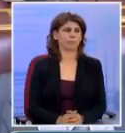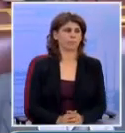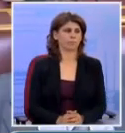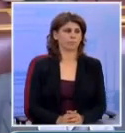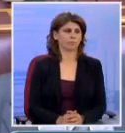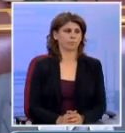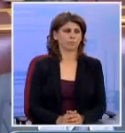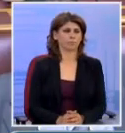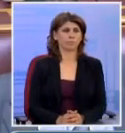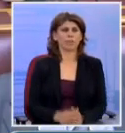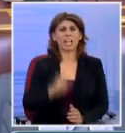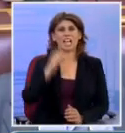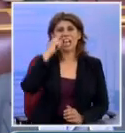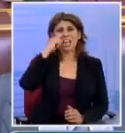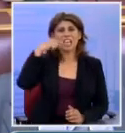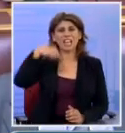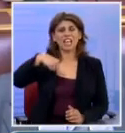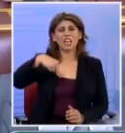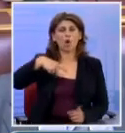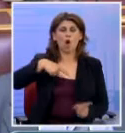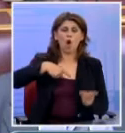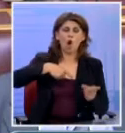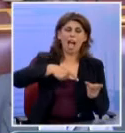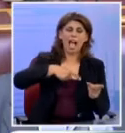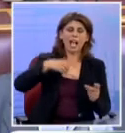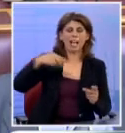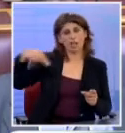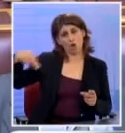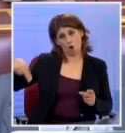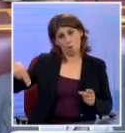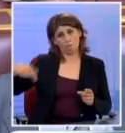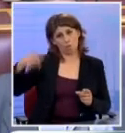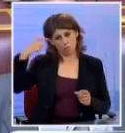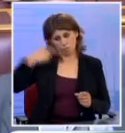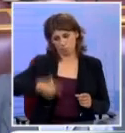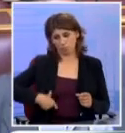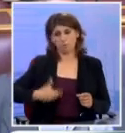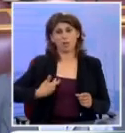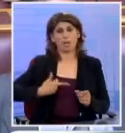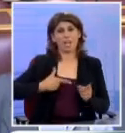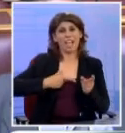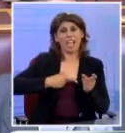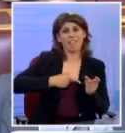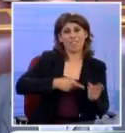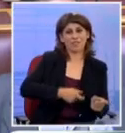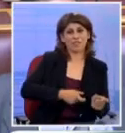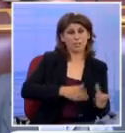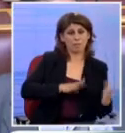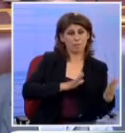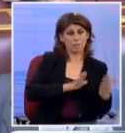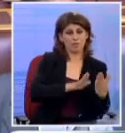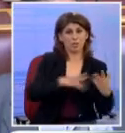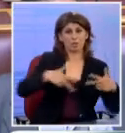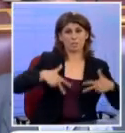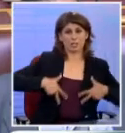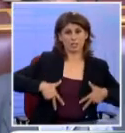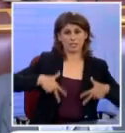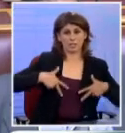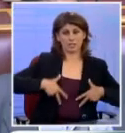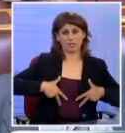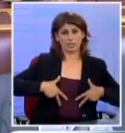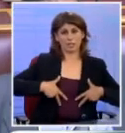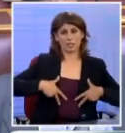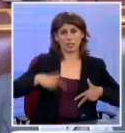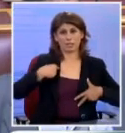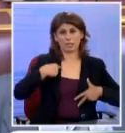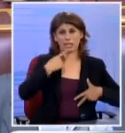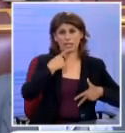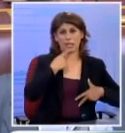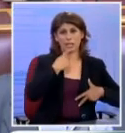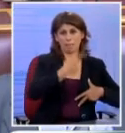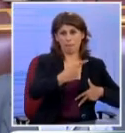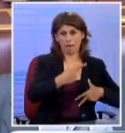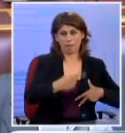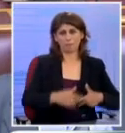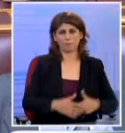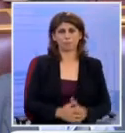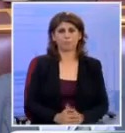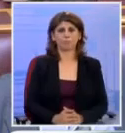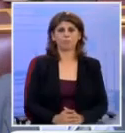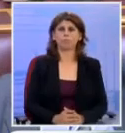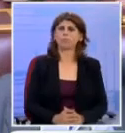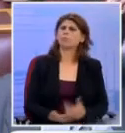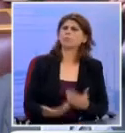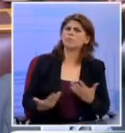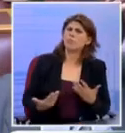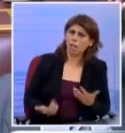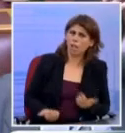Ο Νικολόπουλος εκβιάζει, γιατί απευθυνόμενος προς την κυβέρνηση είπα,